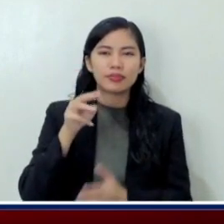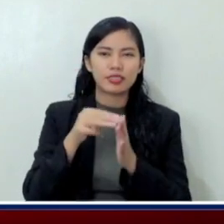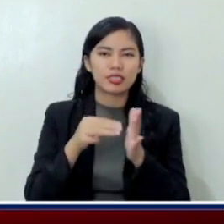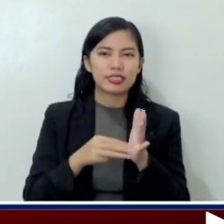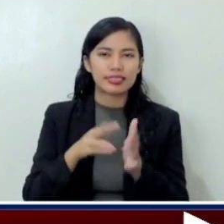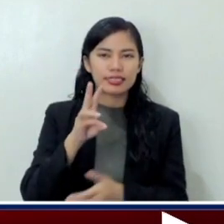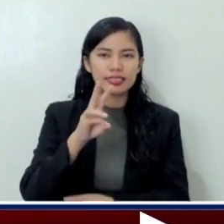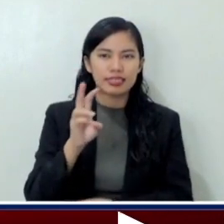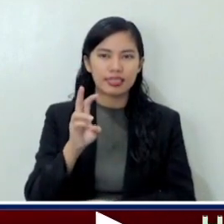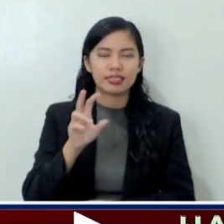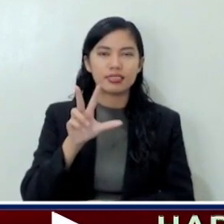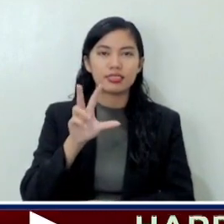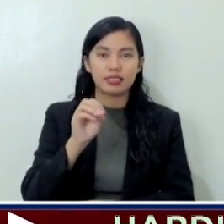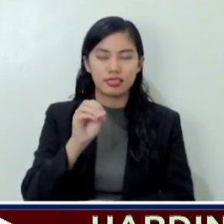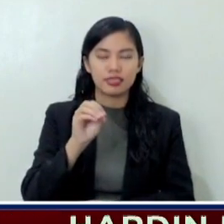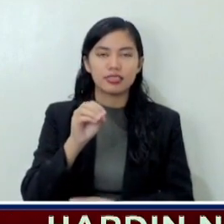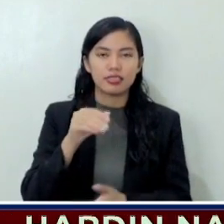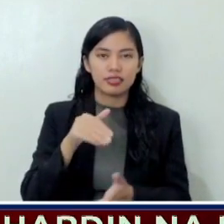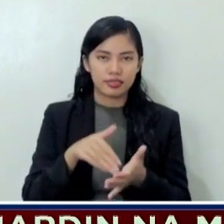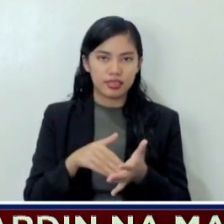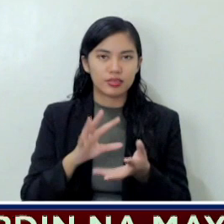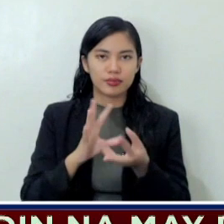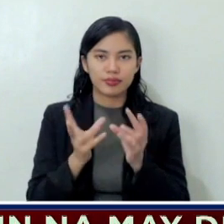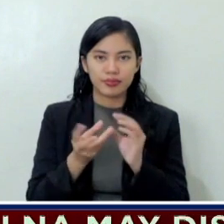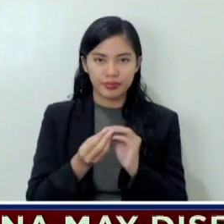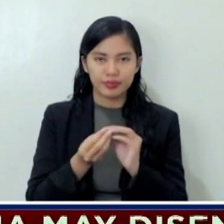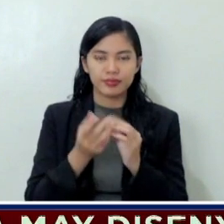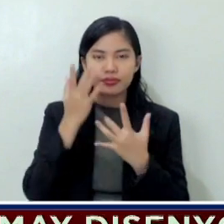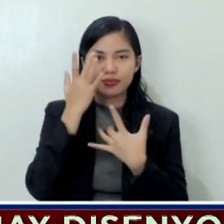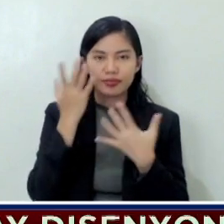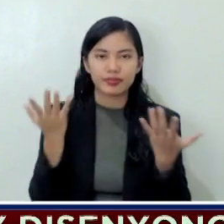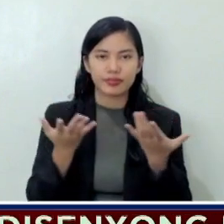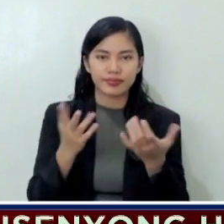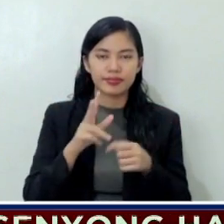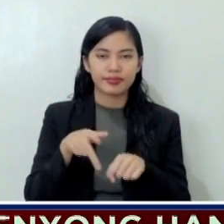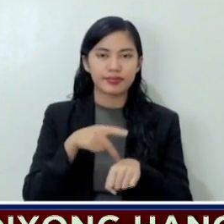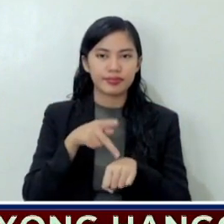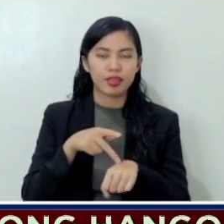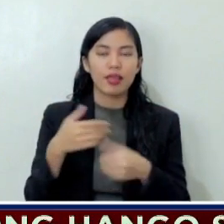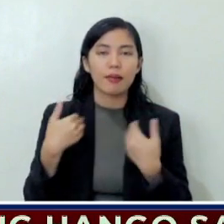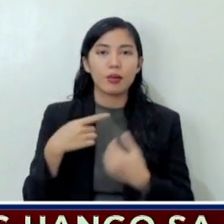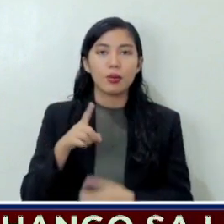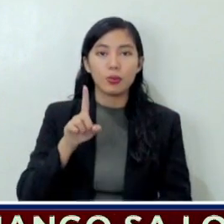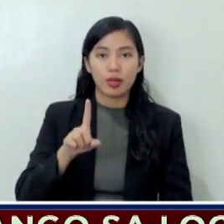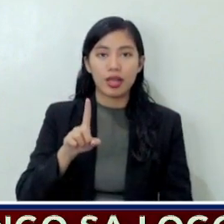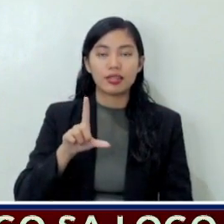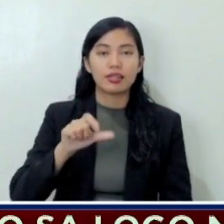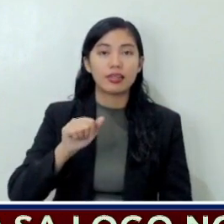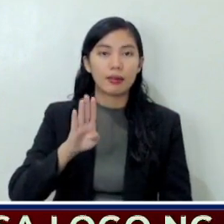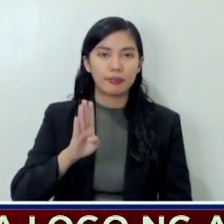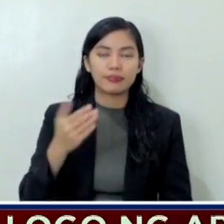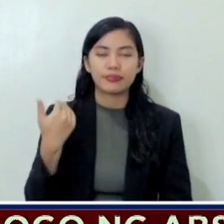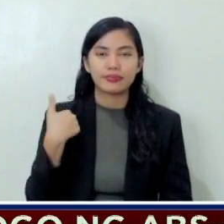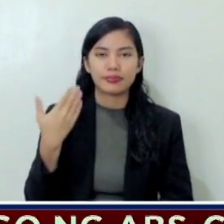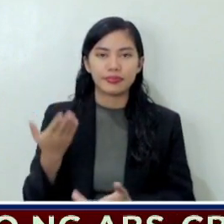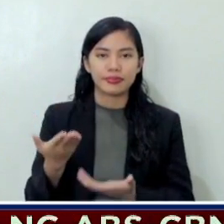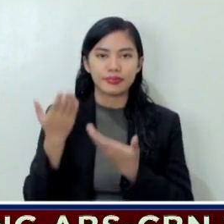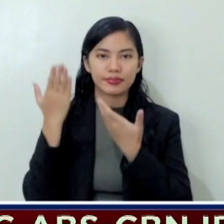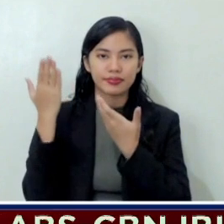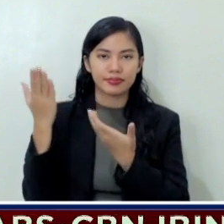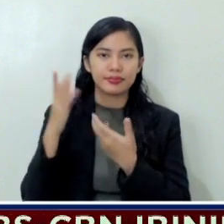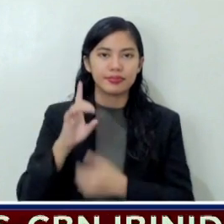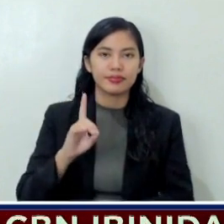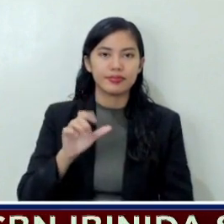30,630,000 ang kabuuang bilang ng kaso sa bansa. Bagamat may isang laboratorio ang hindi nakapagsumite ng kanilang